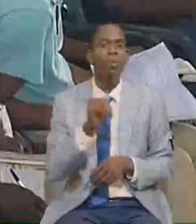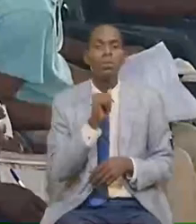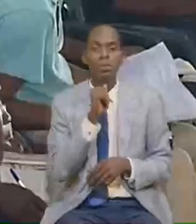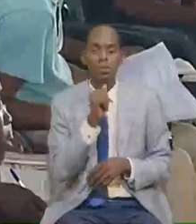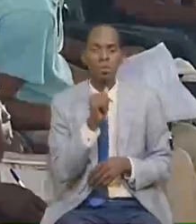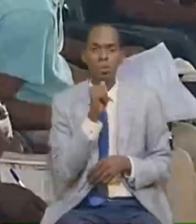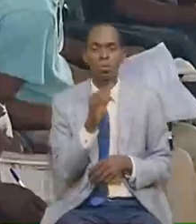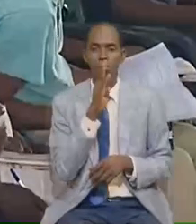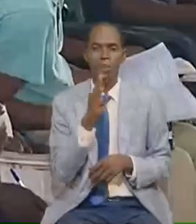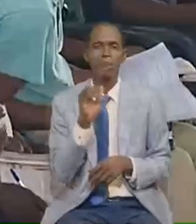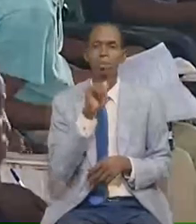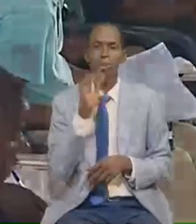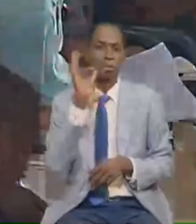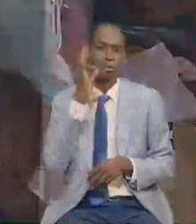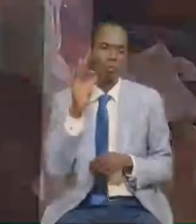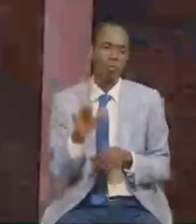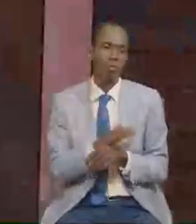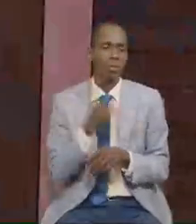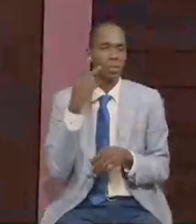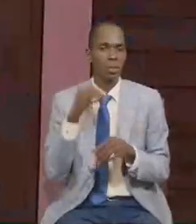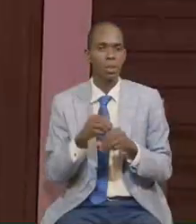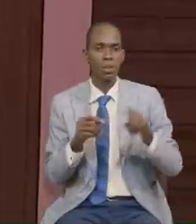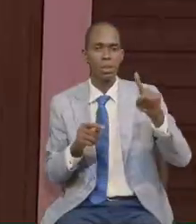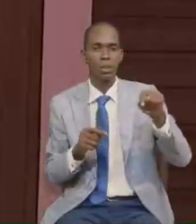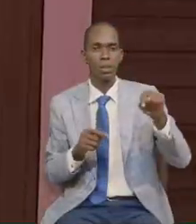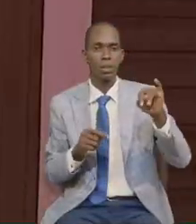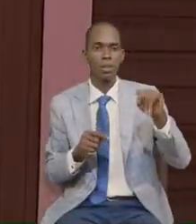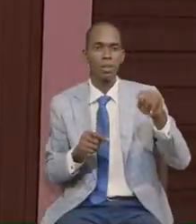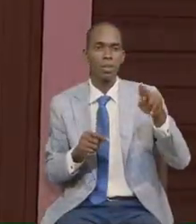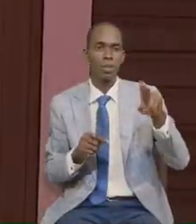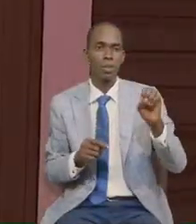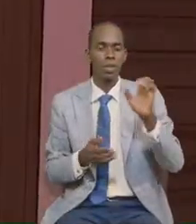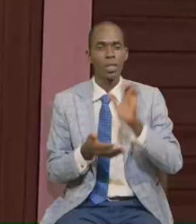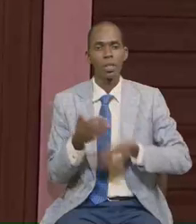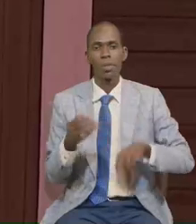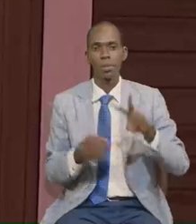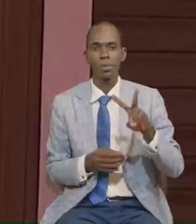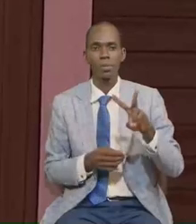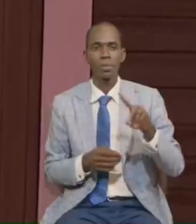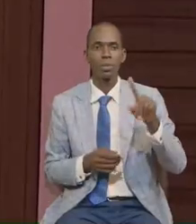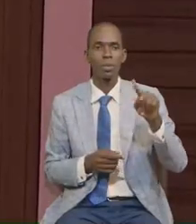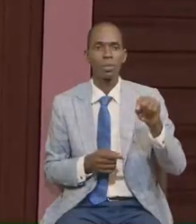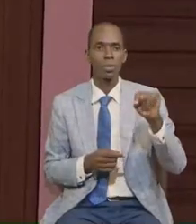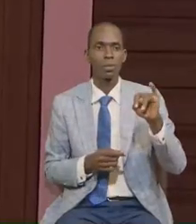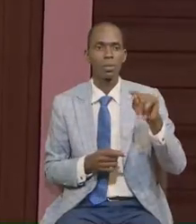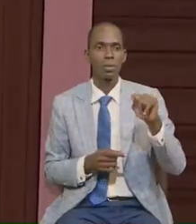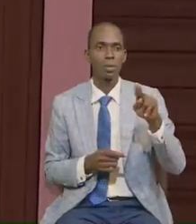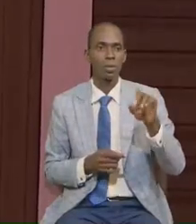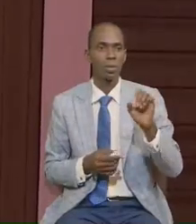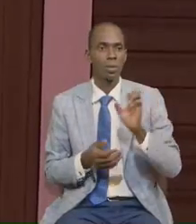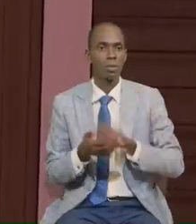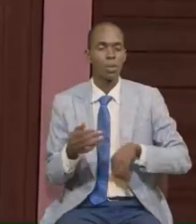en titre chapitre 2 tu te chapitre 2 verset